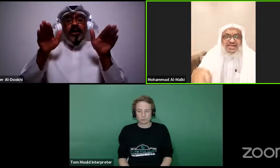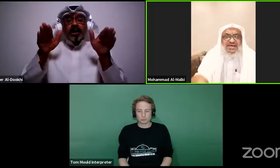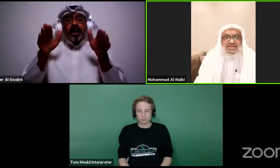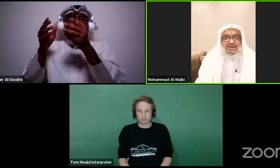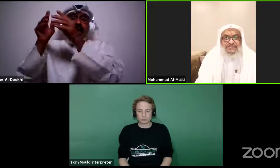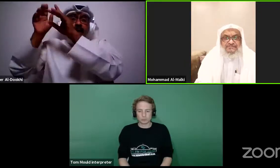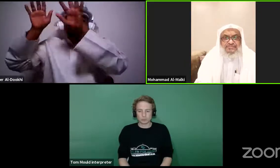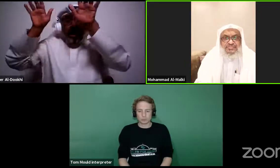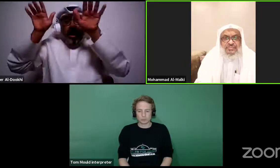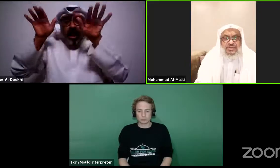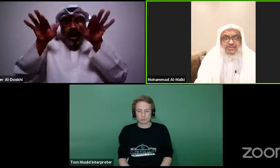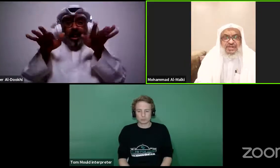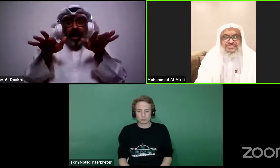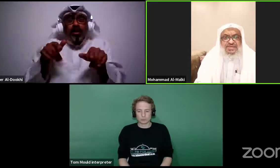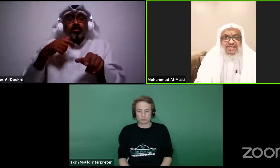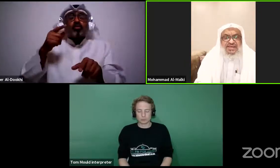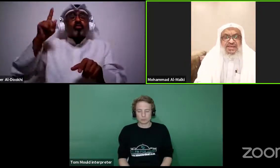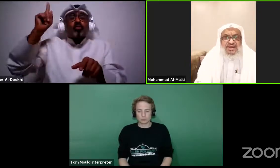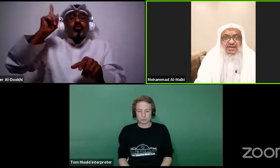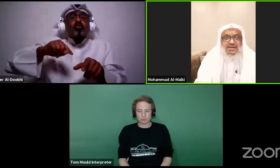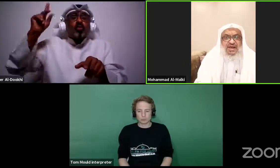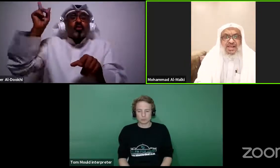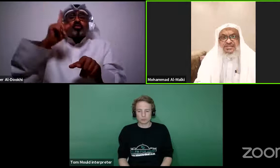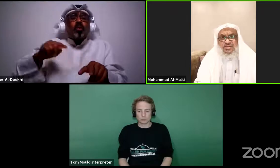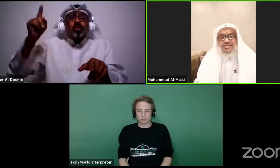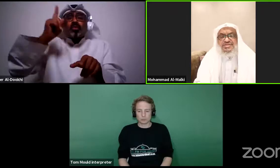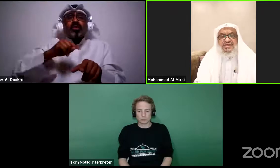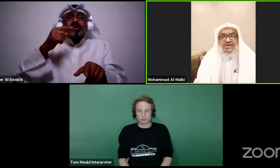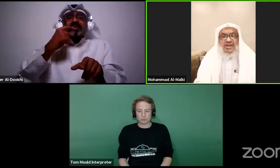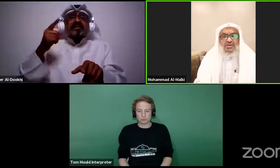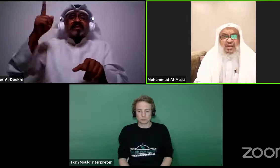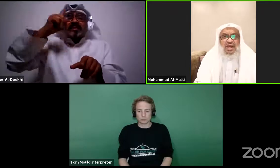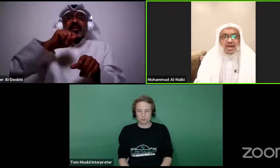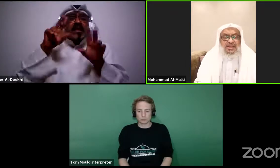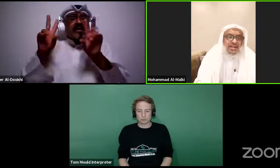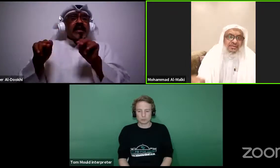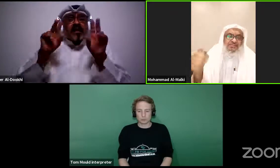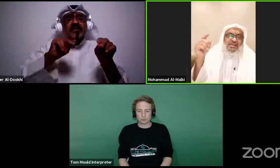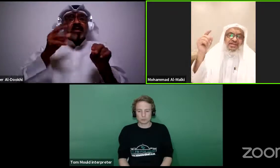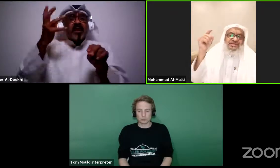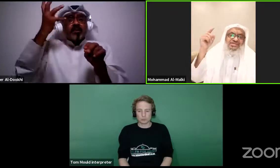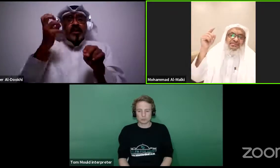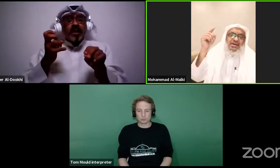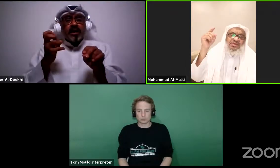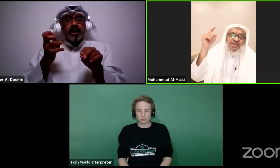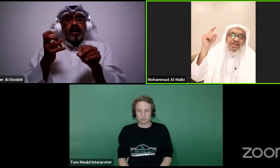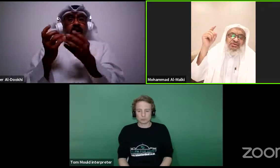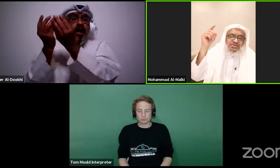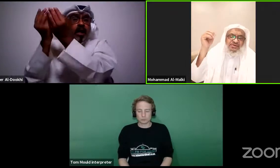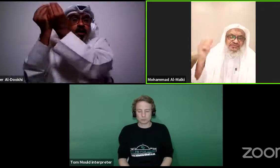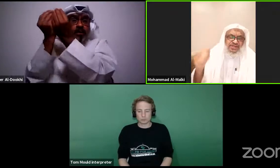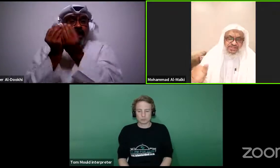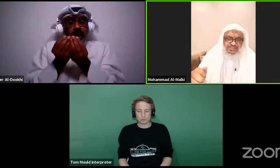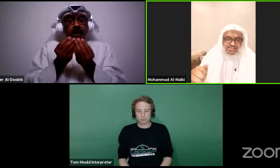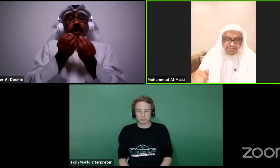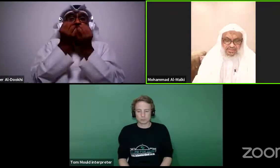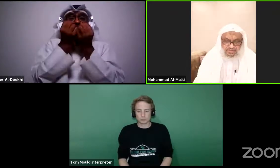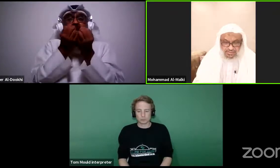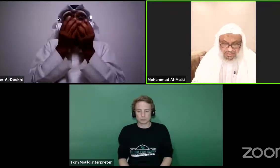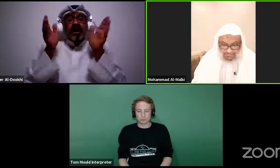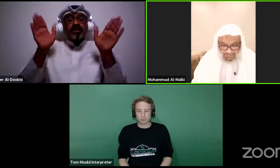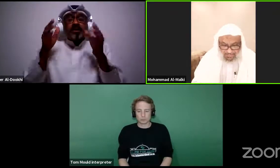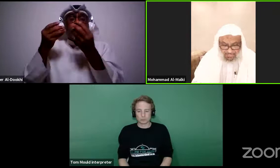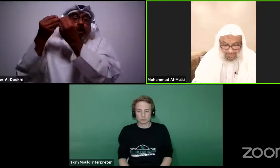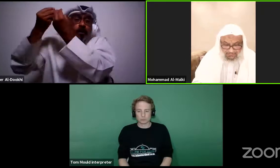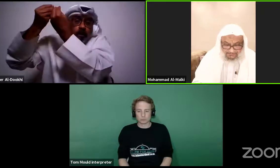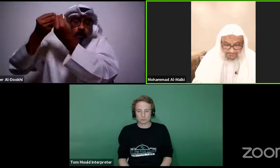نفس الليلة، التي أنزل فيها القرآن من السماء من اللوح المحفوظ إلى السماء